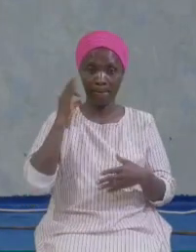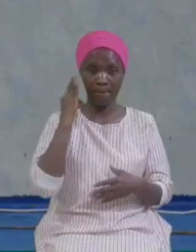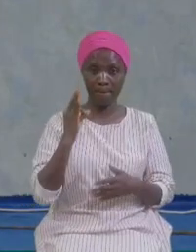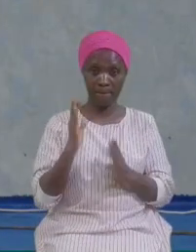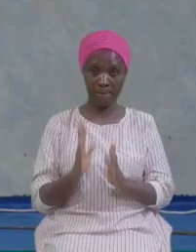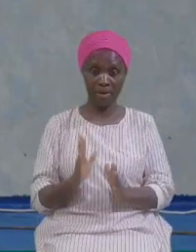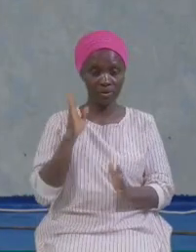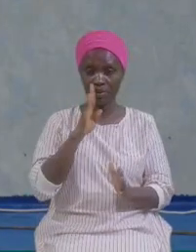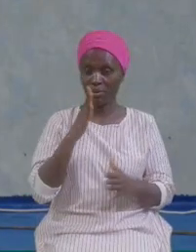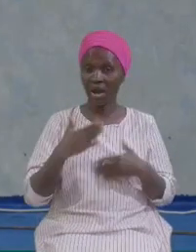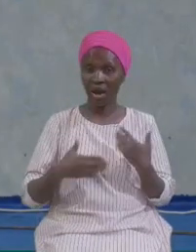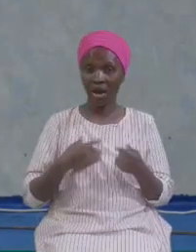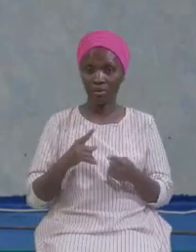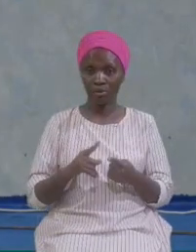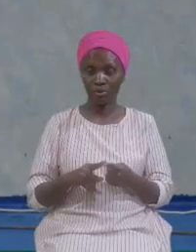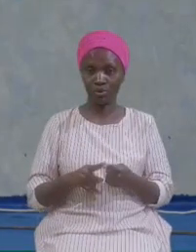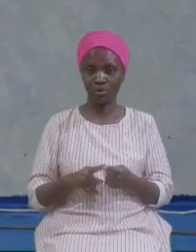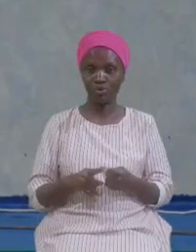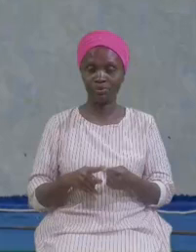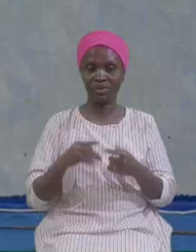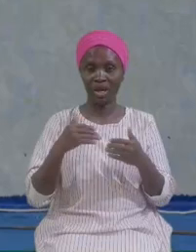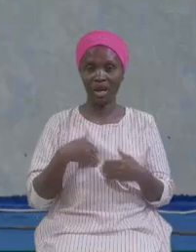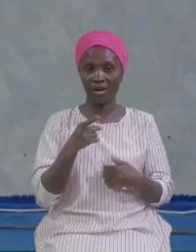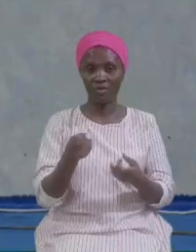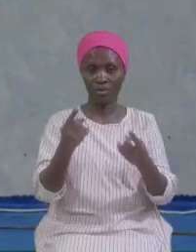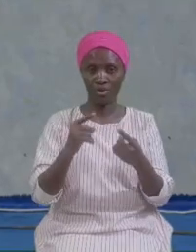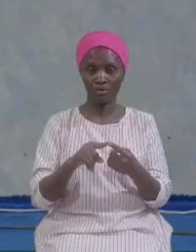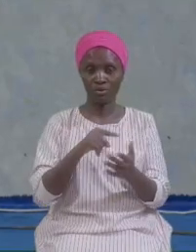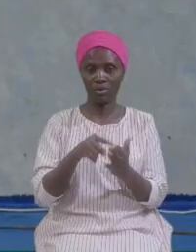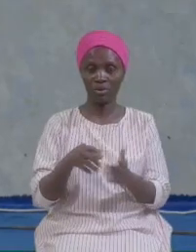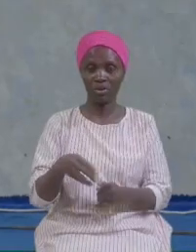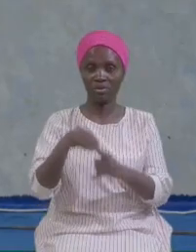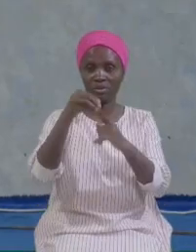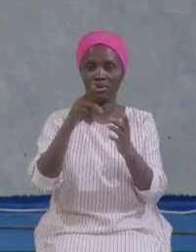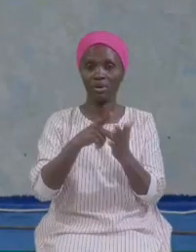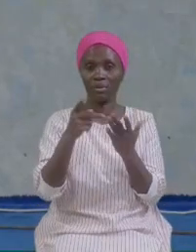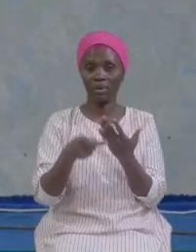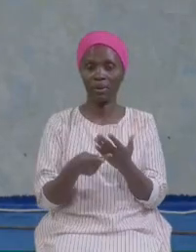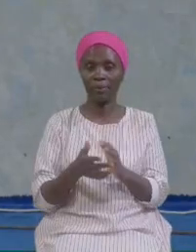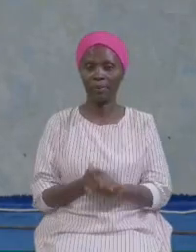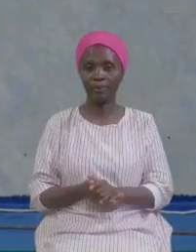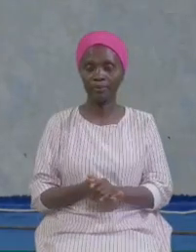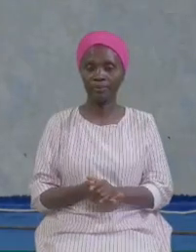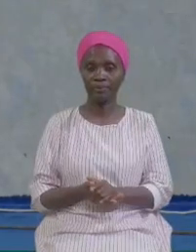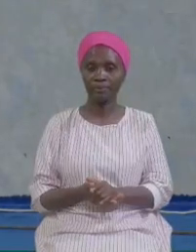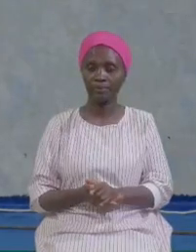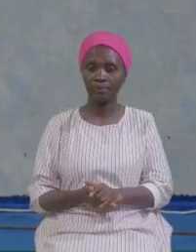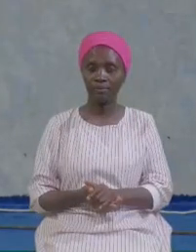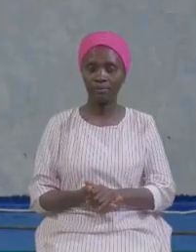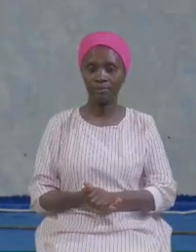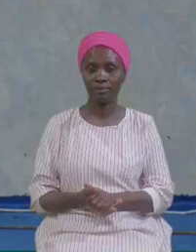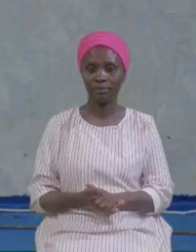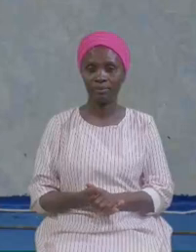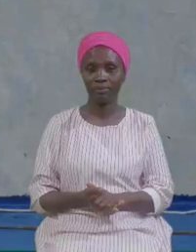à ce sujet. C'est pourquoi il faut donner vos contacts réels pour que nous puissions vous joindre en son